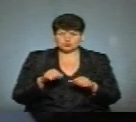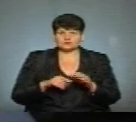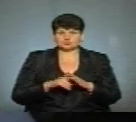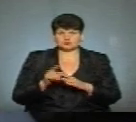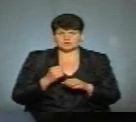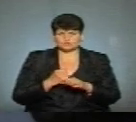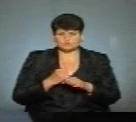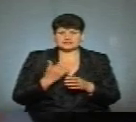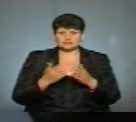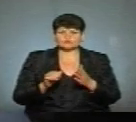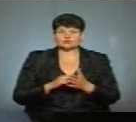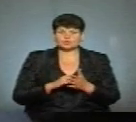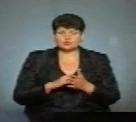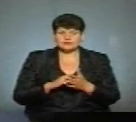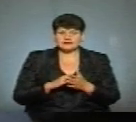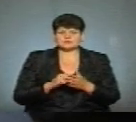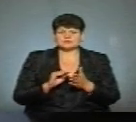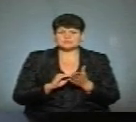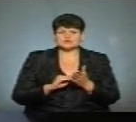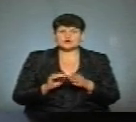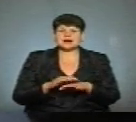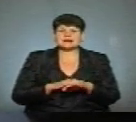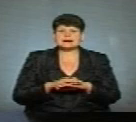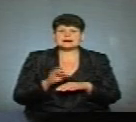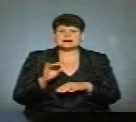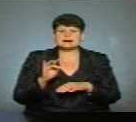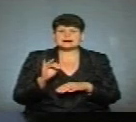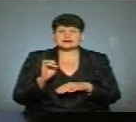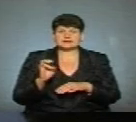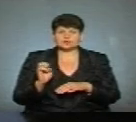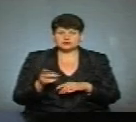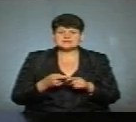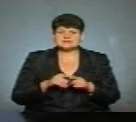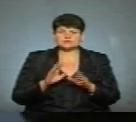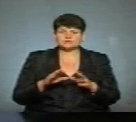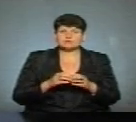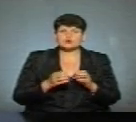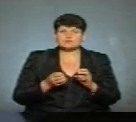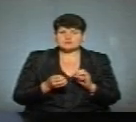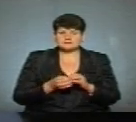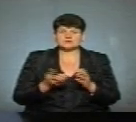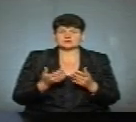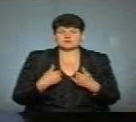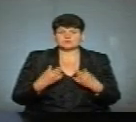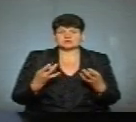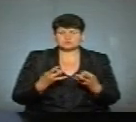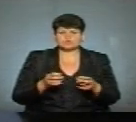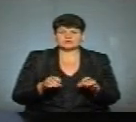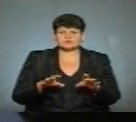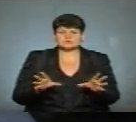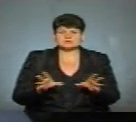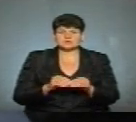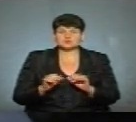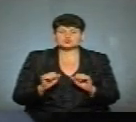роботу. Якщо в документах наведення експлуатації, де написано як ринок, тоді це буде проблема, яку нам потрібно вирішити спільно з